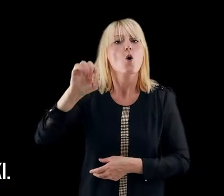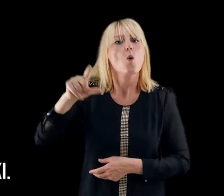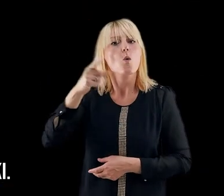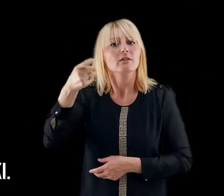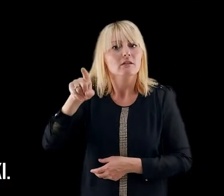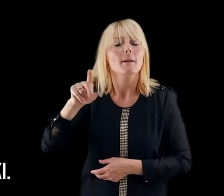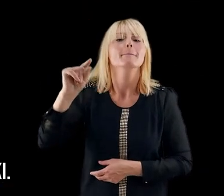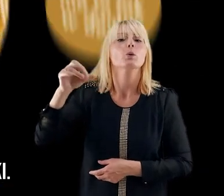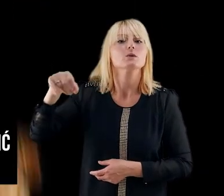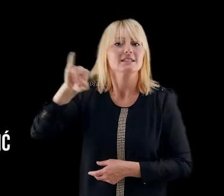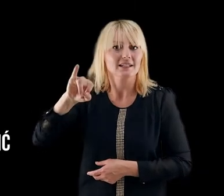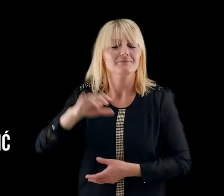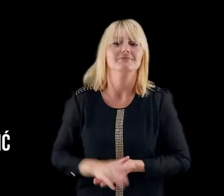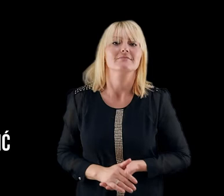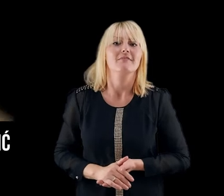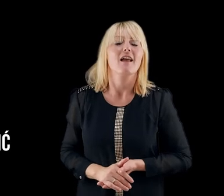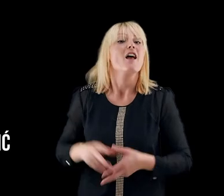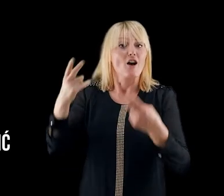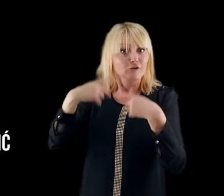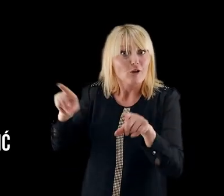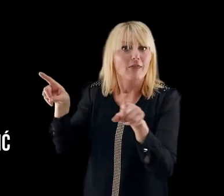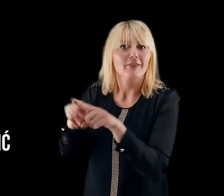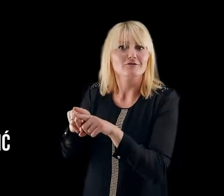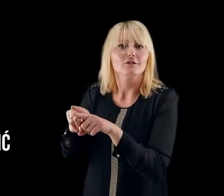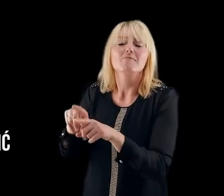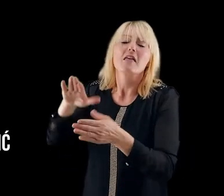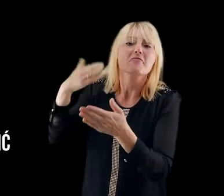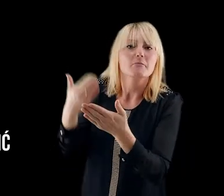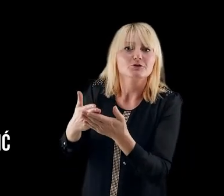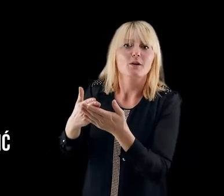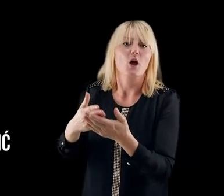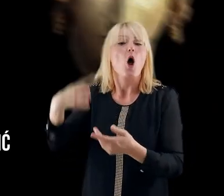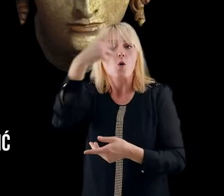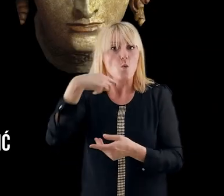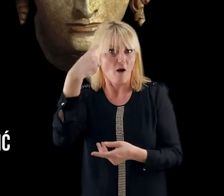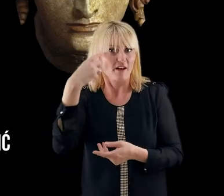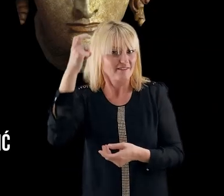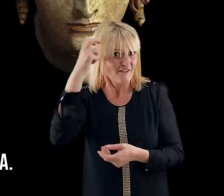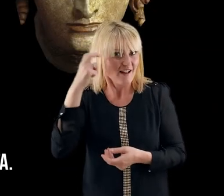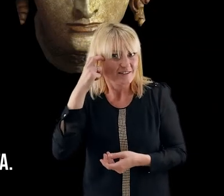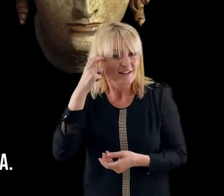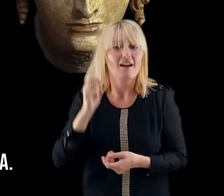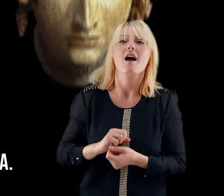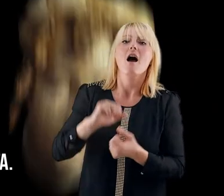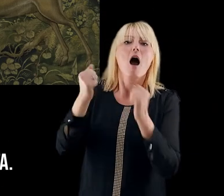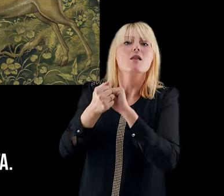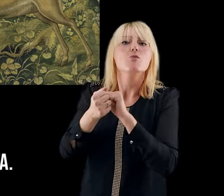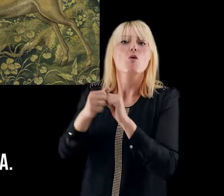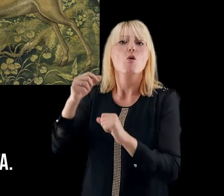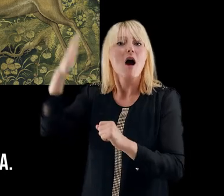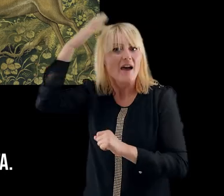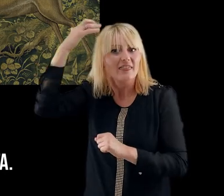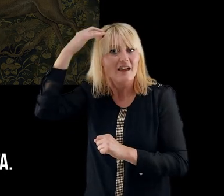hołd pruski. Yes. Powróciły również dzieła, bez których trudno sobie wyobrazić wnętrza zamku na Wawelu. Głowy wawelskie